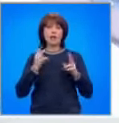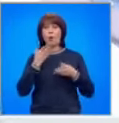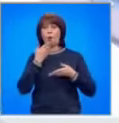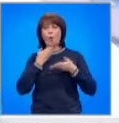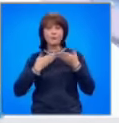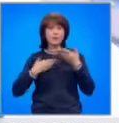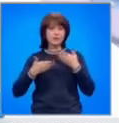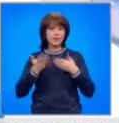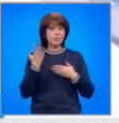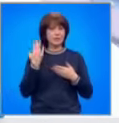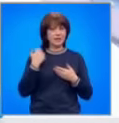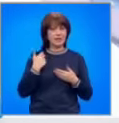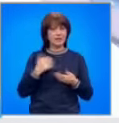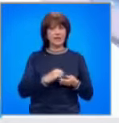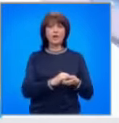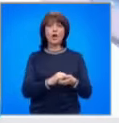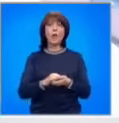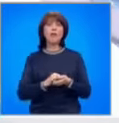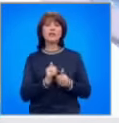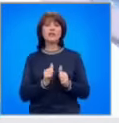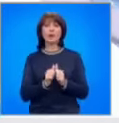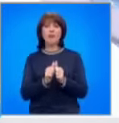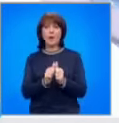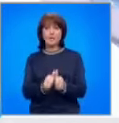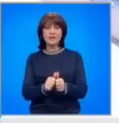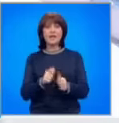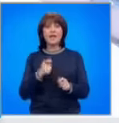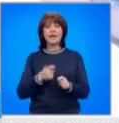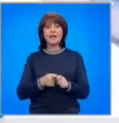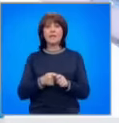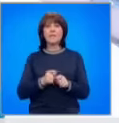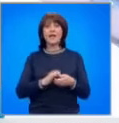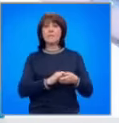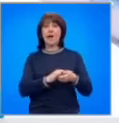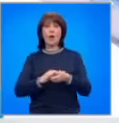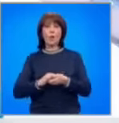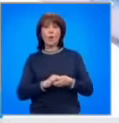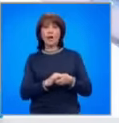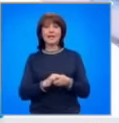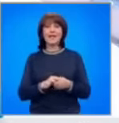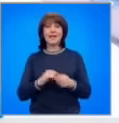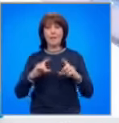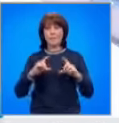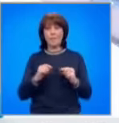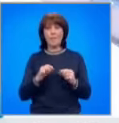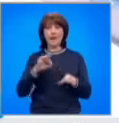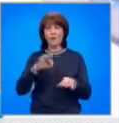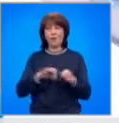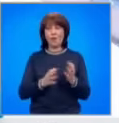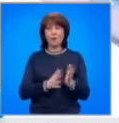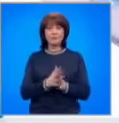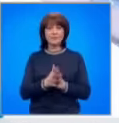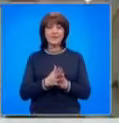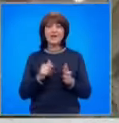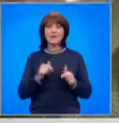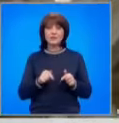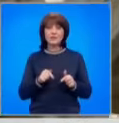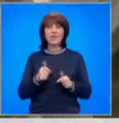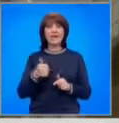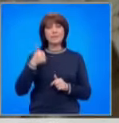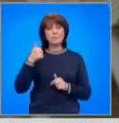коалиционни партньори да се опитаме да направим правителство на малцинството. Но сега с това решение на БСП това ще бъде по-трудно, разбира